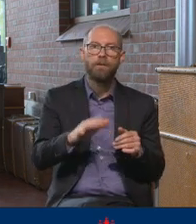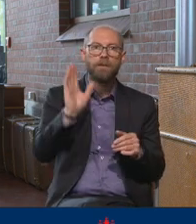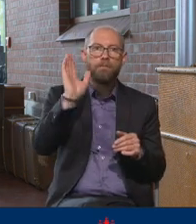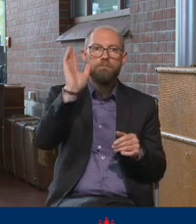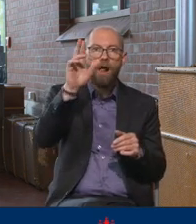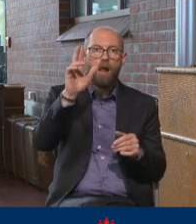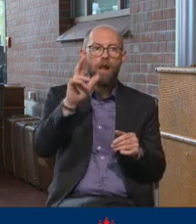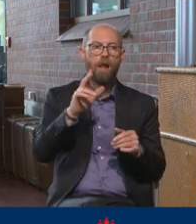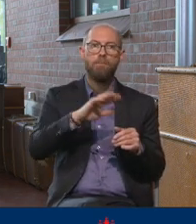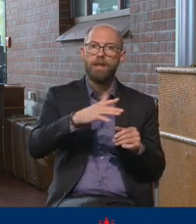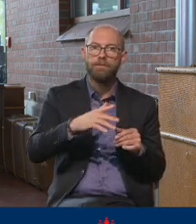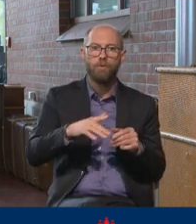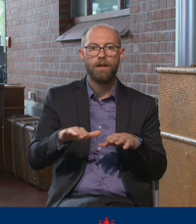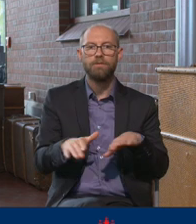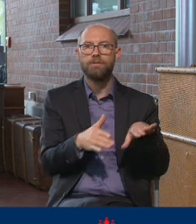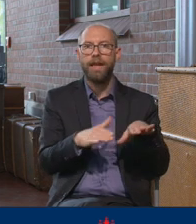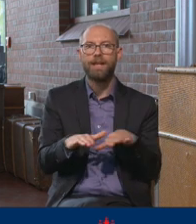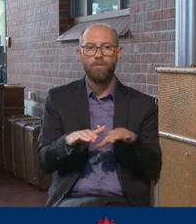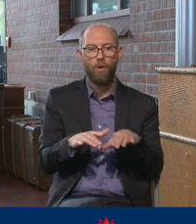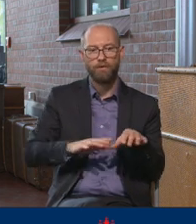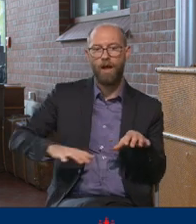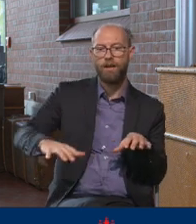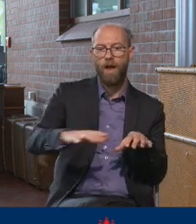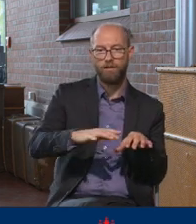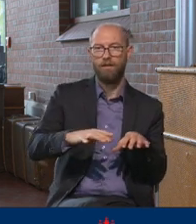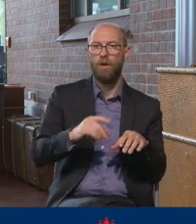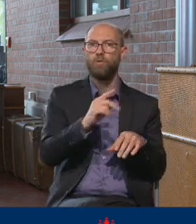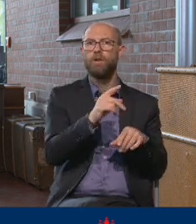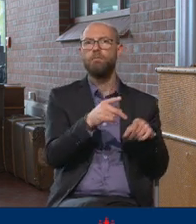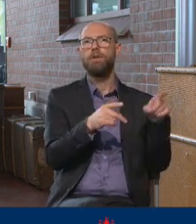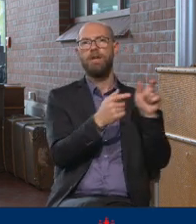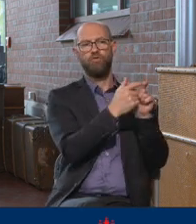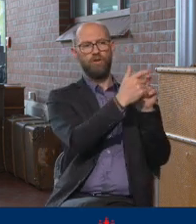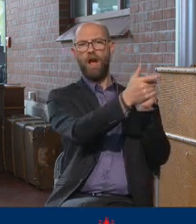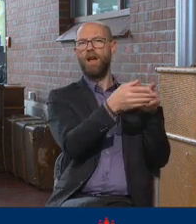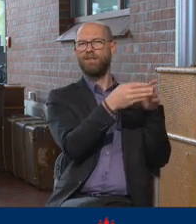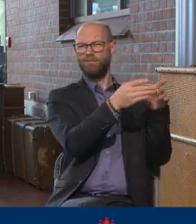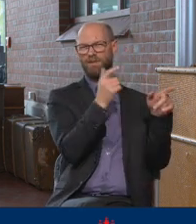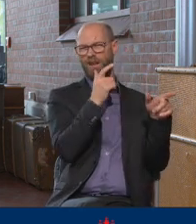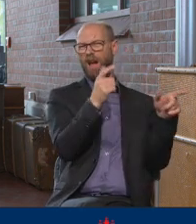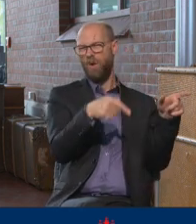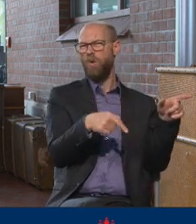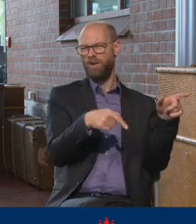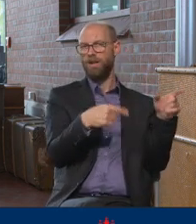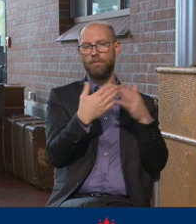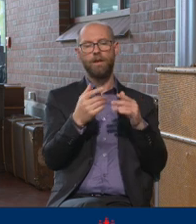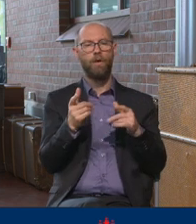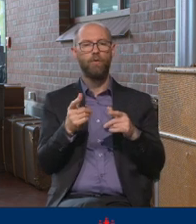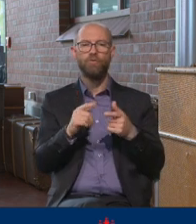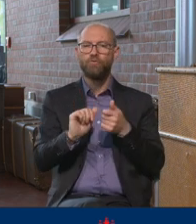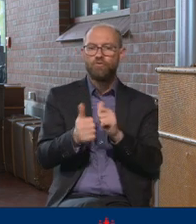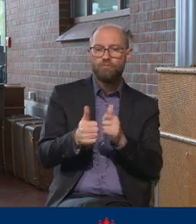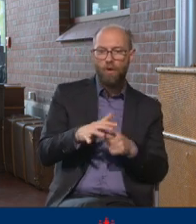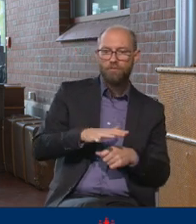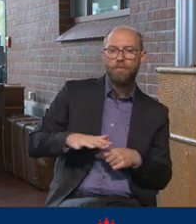eine kleine skateranlage ist ein sehr lauter auch durch die spielstraße von daher ist es prädestiniert dafür auch laute sportliche aktivitäten dort